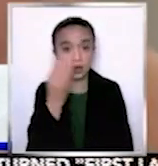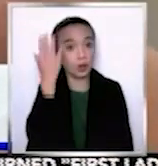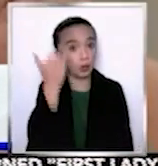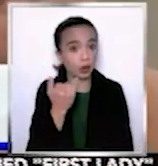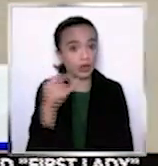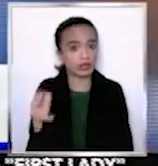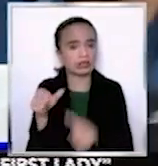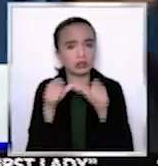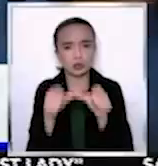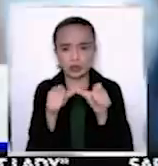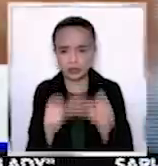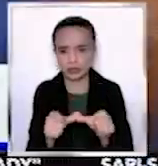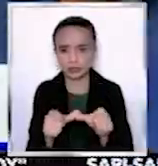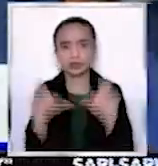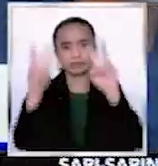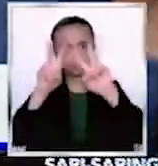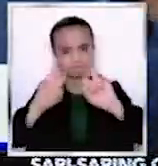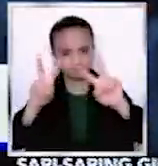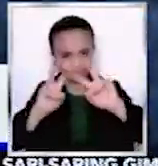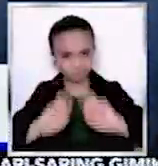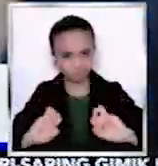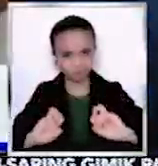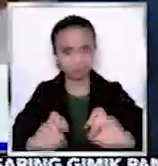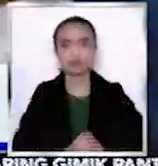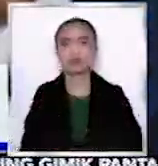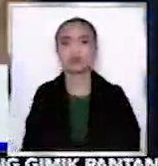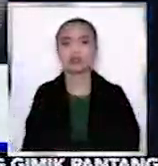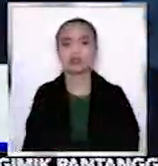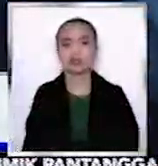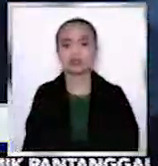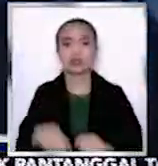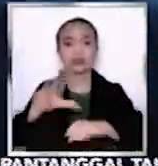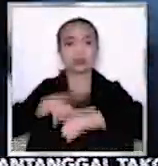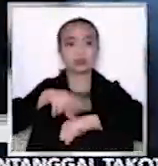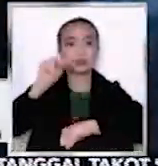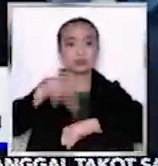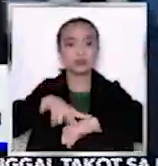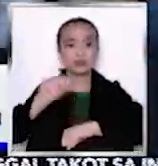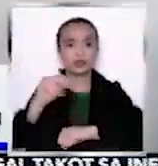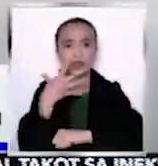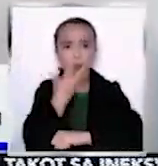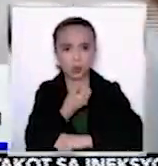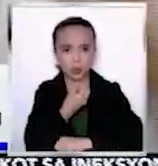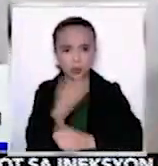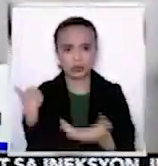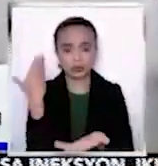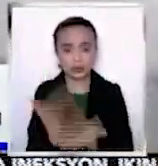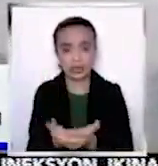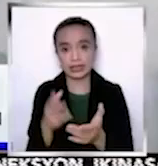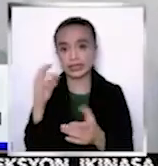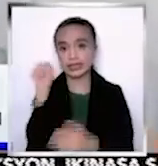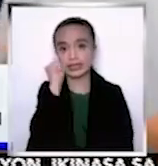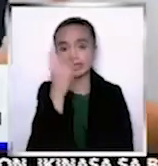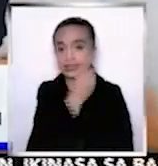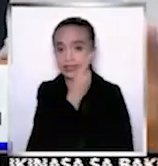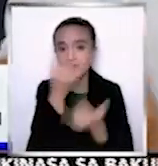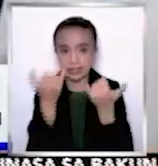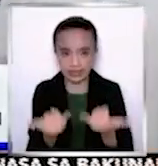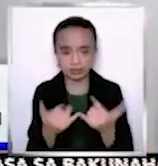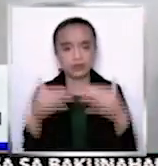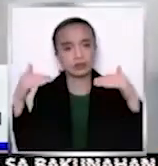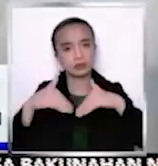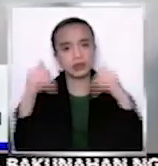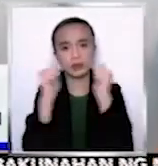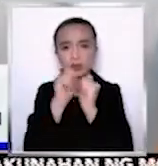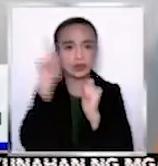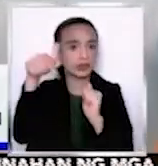raw ang investigasyon. Nasa Camarines Norte si Davao City Mayor Sara Duterte ngayong araw. Nakipagpulong siya kay Governor Edgardo